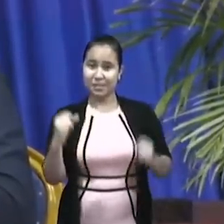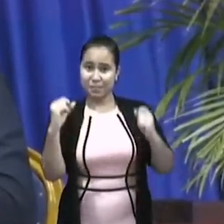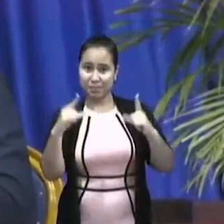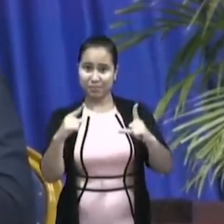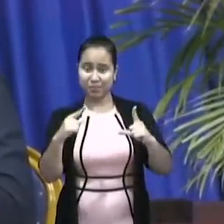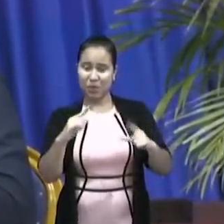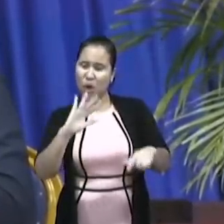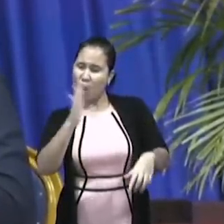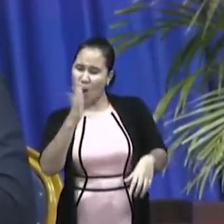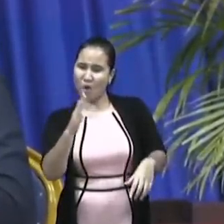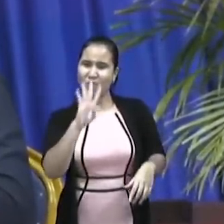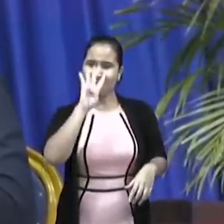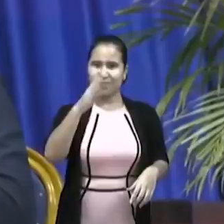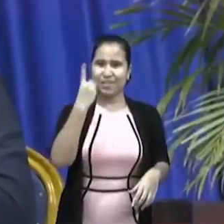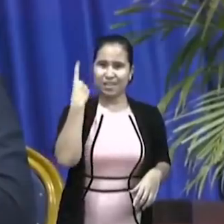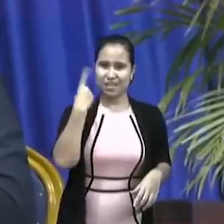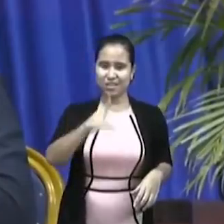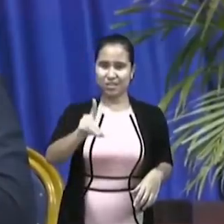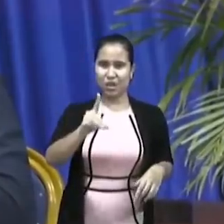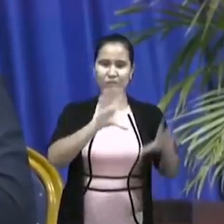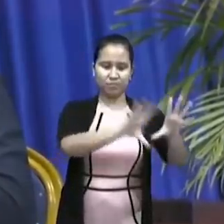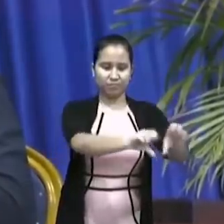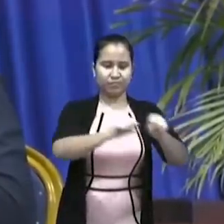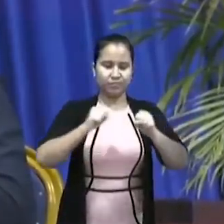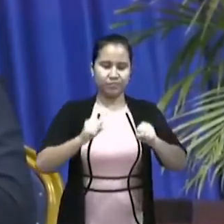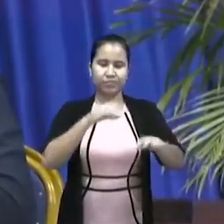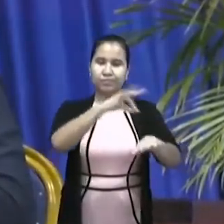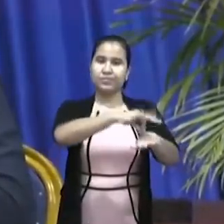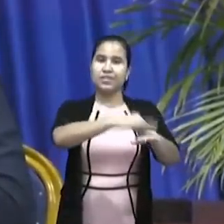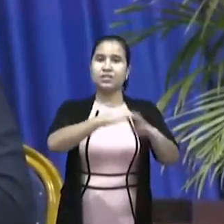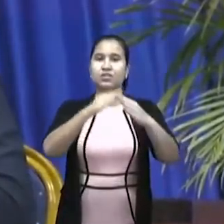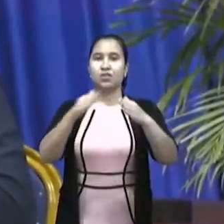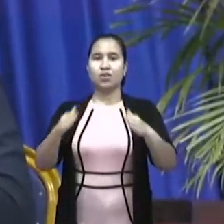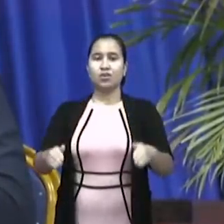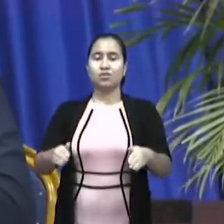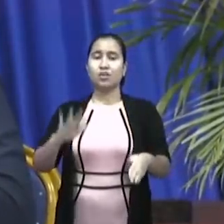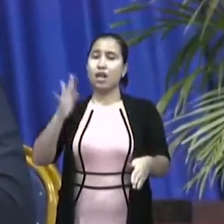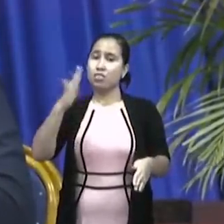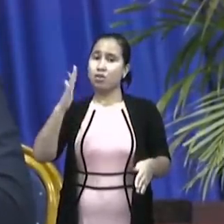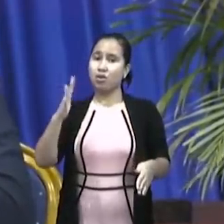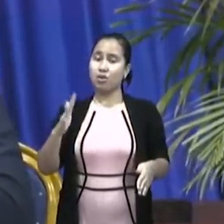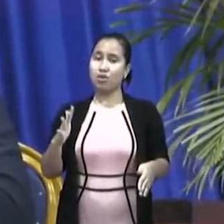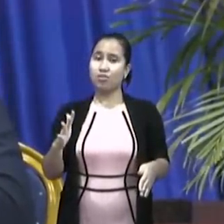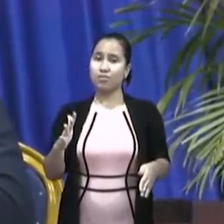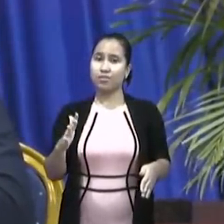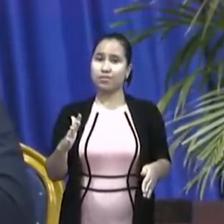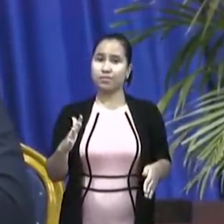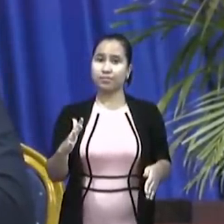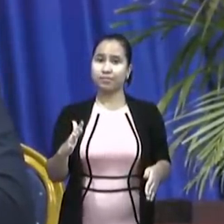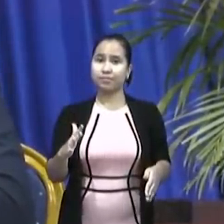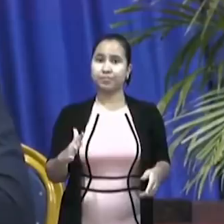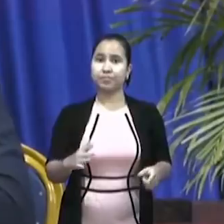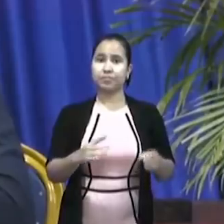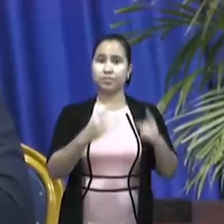ongeveer 4.000 om moest steken op in Atoso. En ongeveer